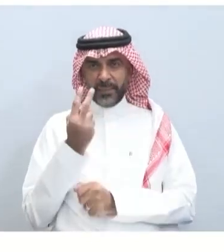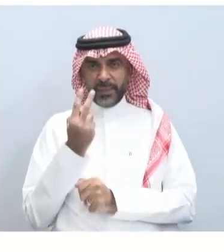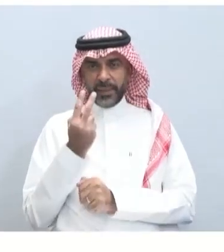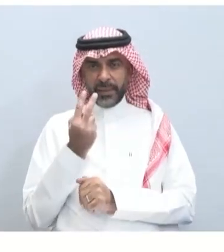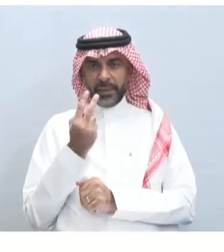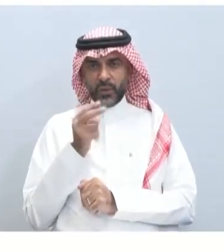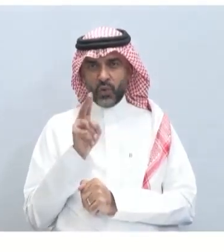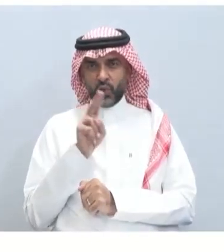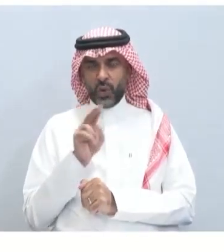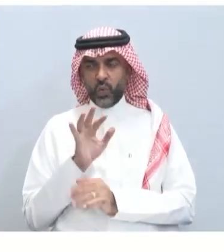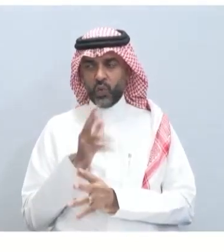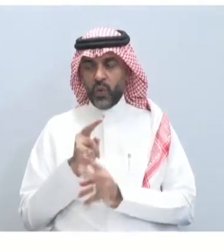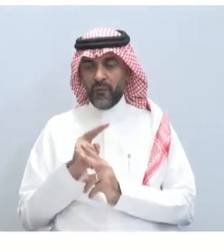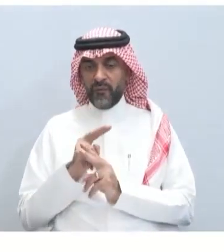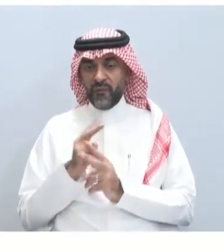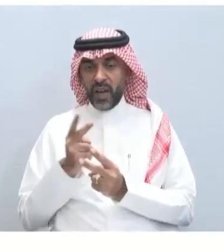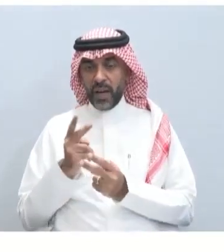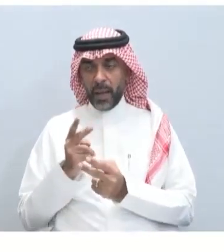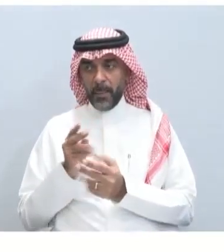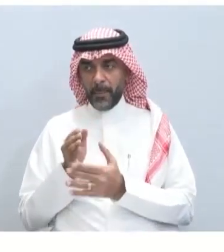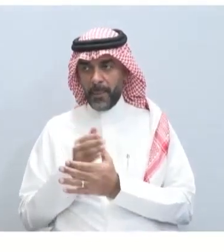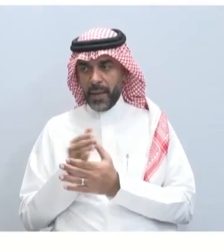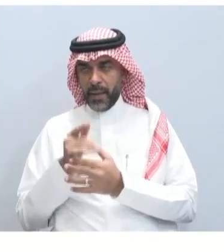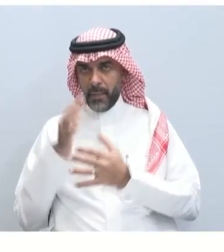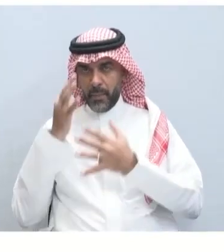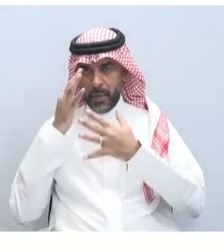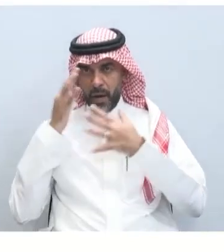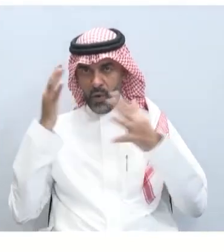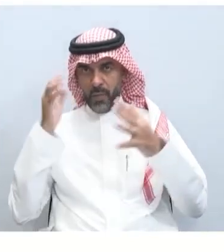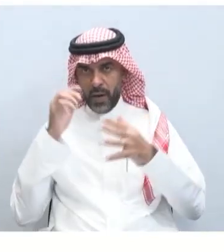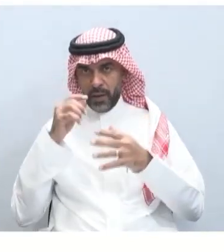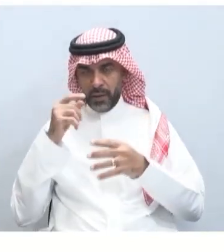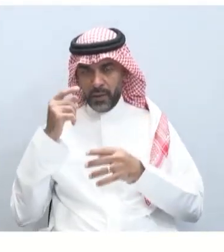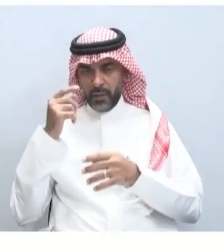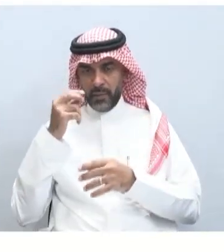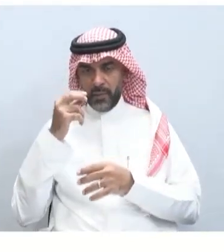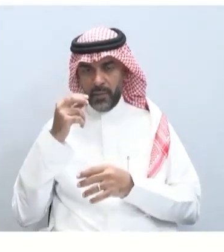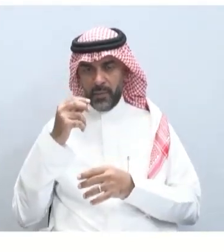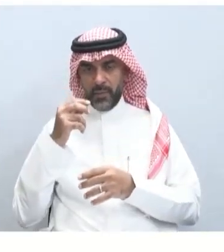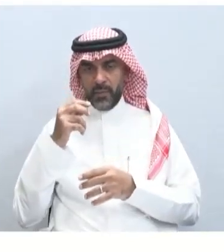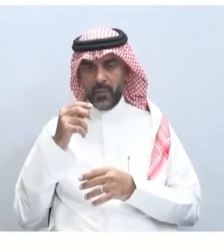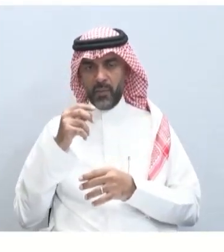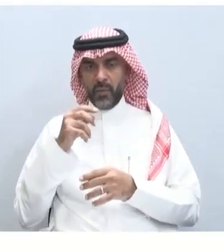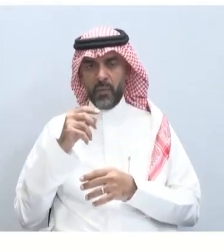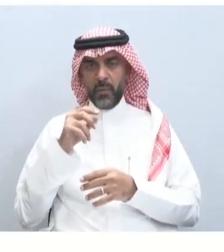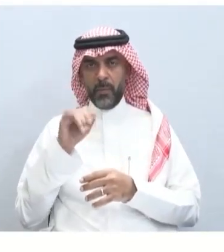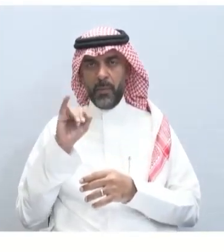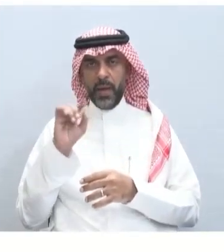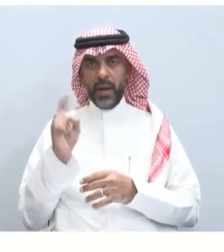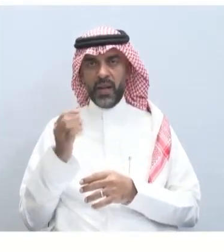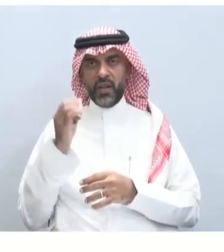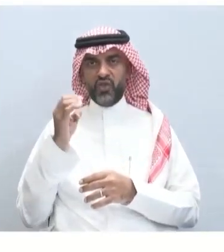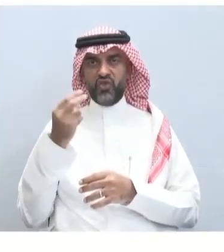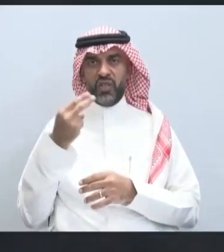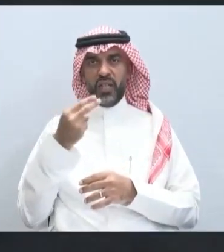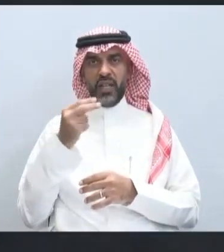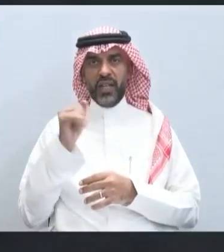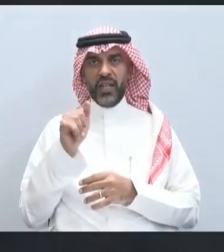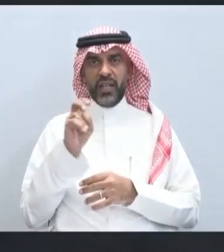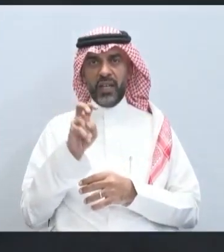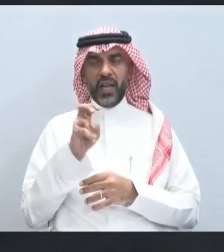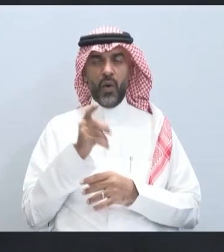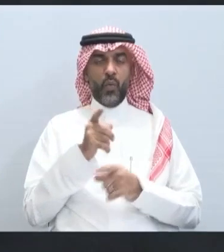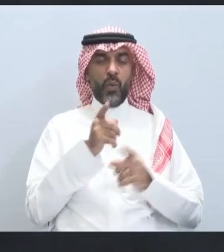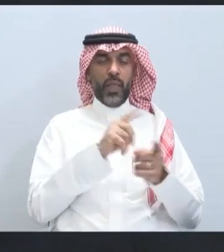ما هو الفرق بين مصادر المعلومات المرجعيه ومصادر المعلومات غير مرجعيه لانه ذكرنا لكم قبل قليل ان